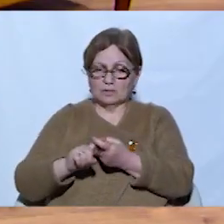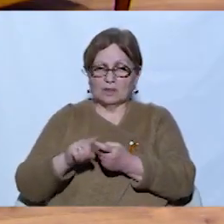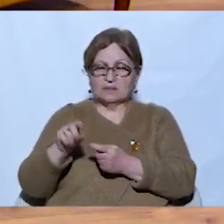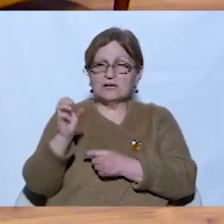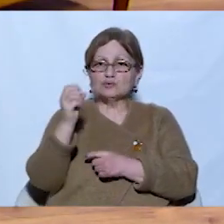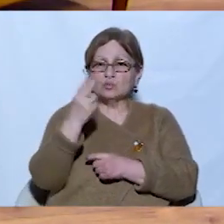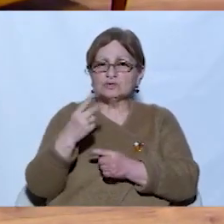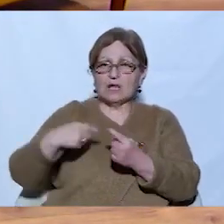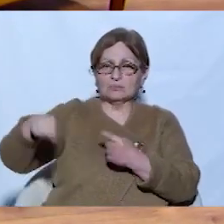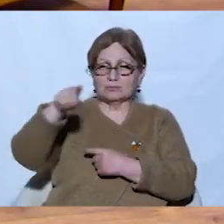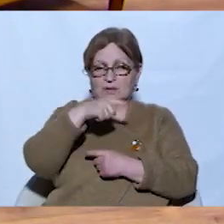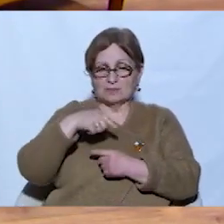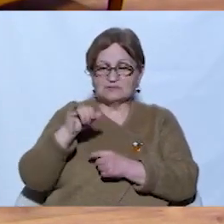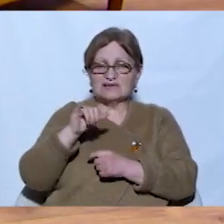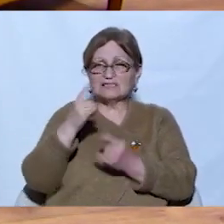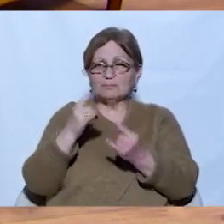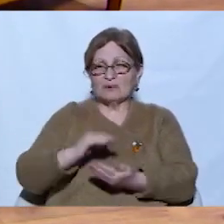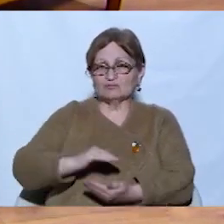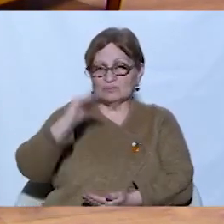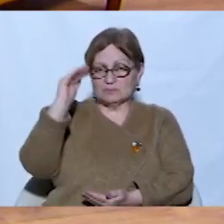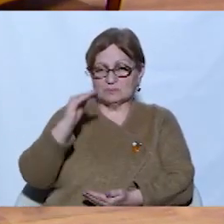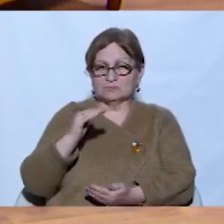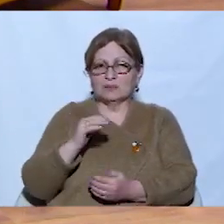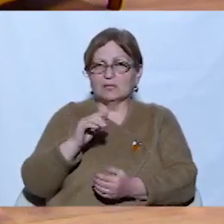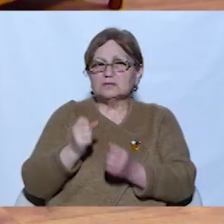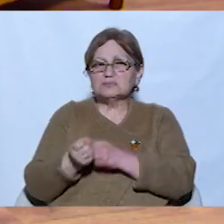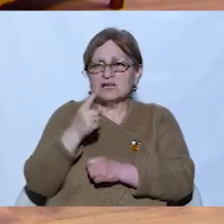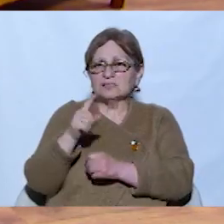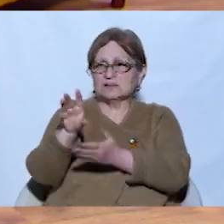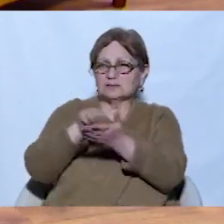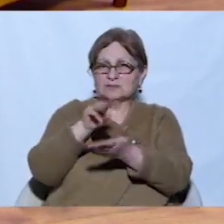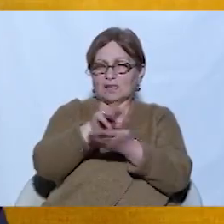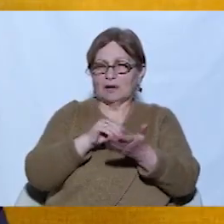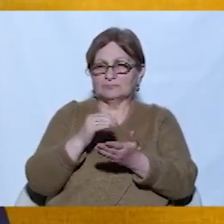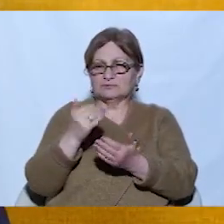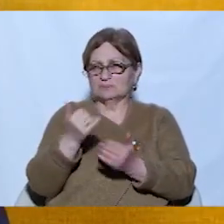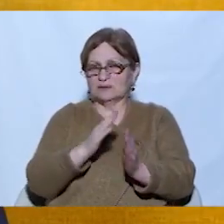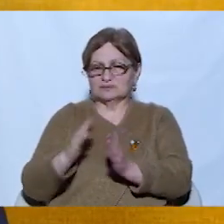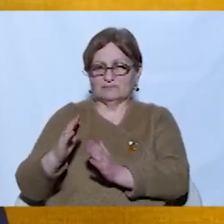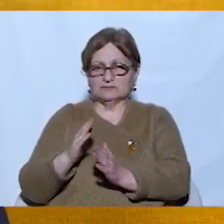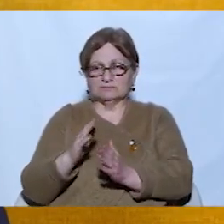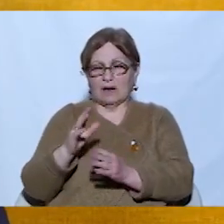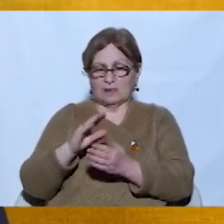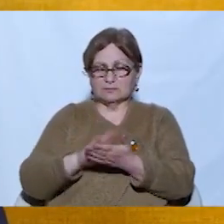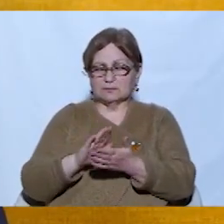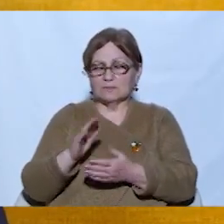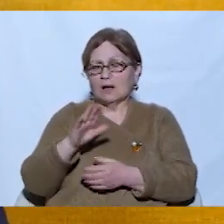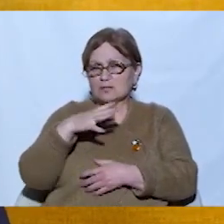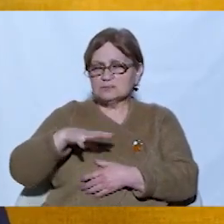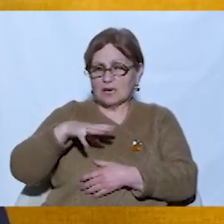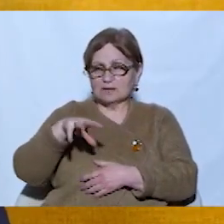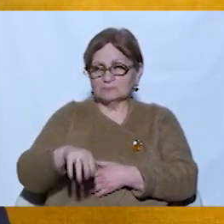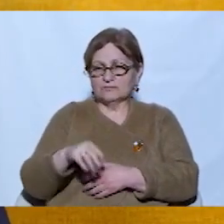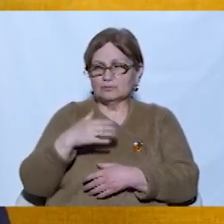ფაქტია ოჯახის წევრების დამოკიდებულებას და იმ სოციალურ გარემოს და სოციუმს, სადაც ბავშვი იზრდება და საიდანაც იღებს ქცევის მაგალითებს,